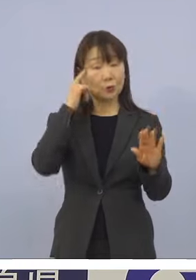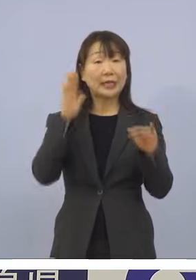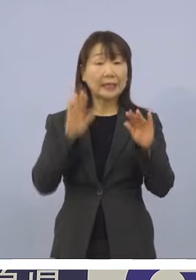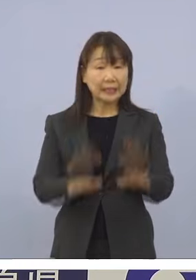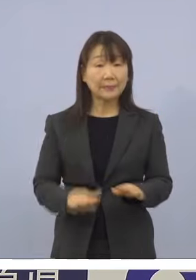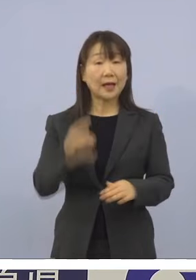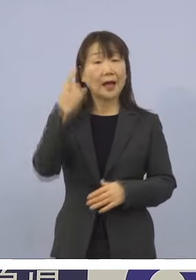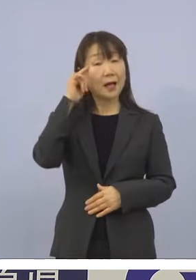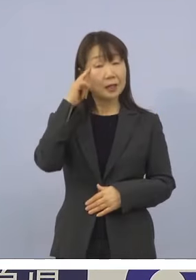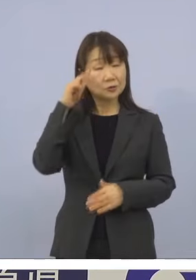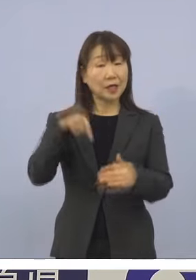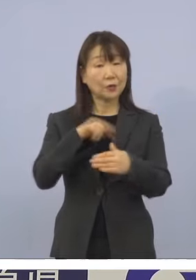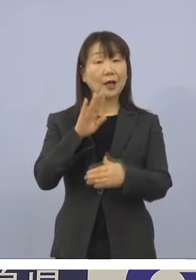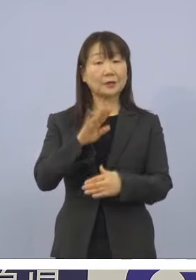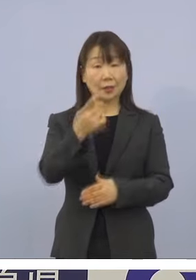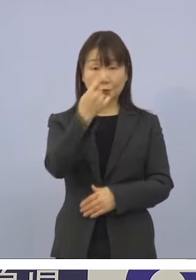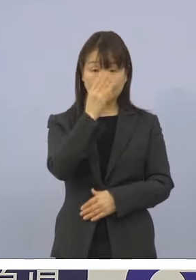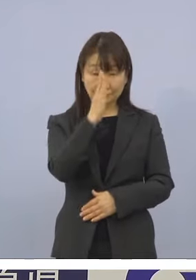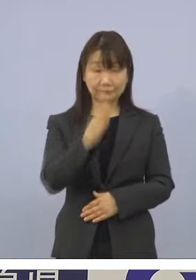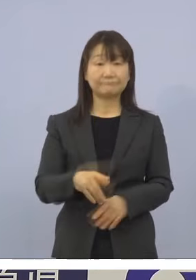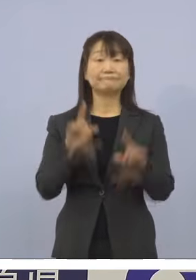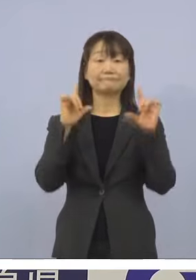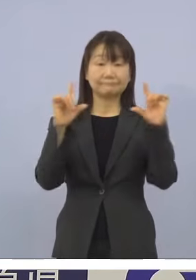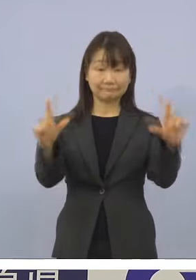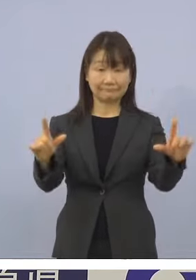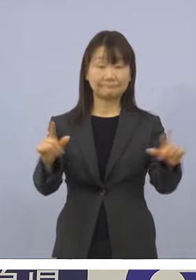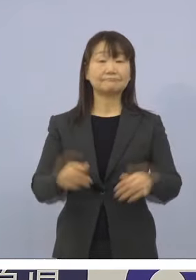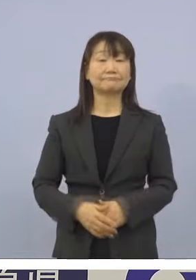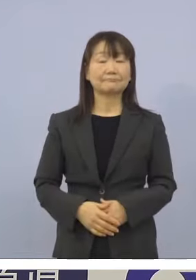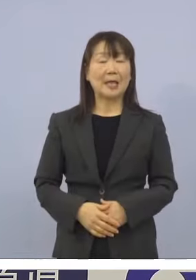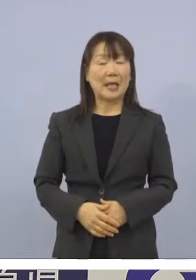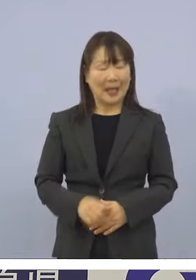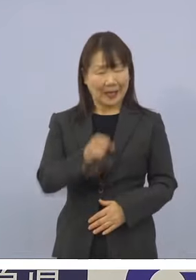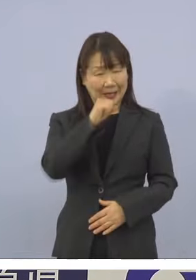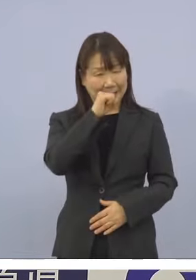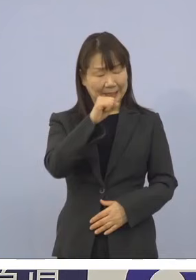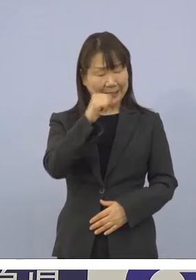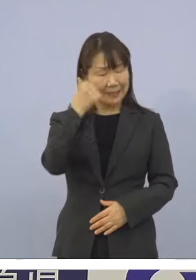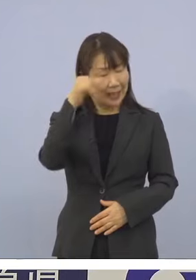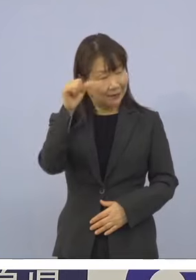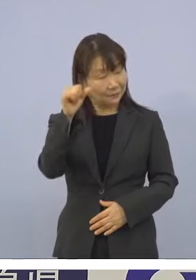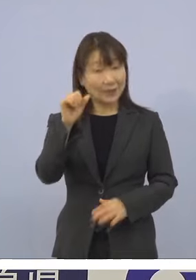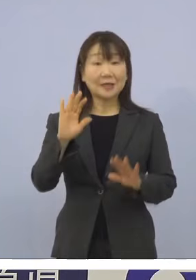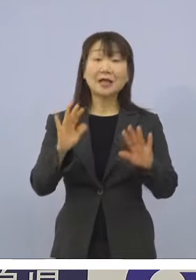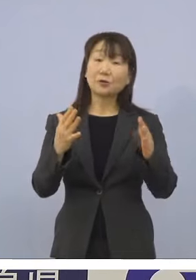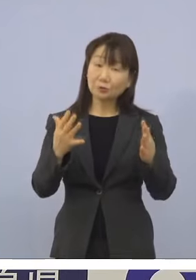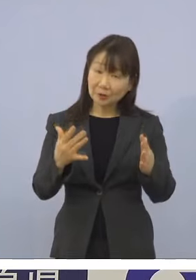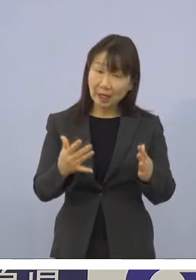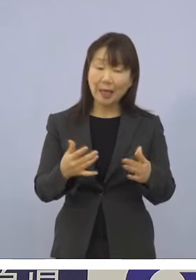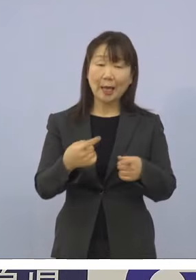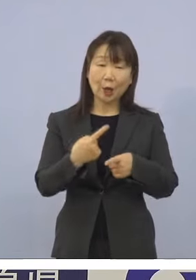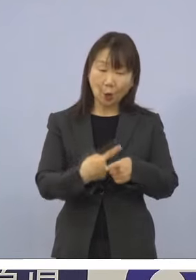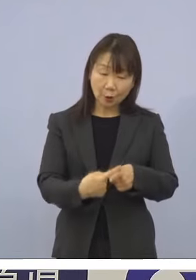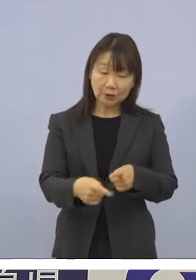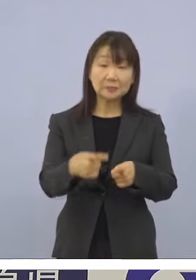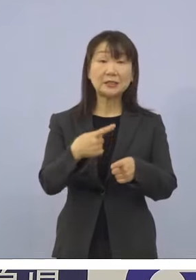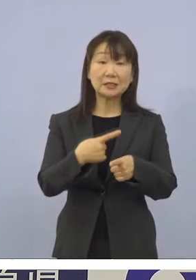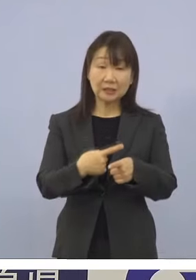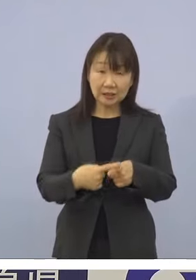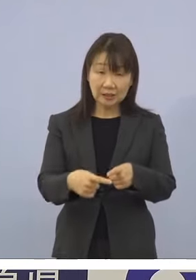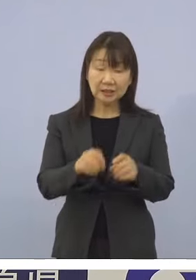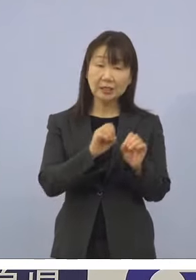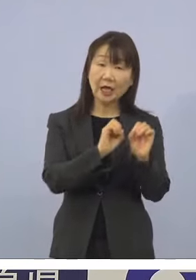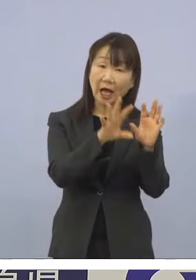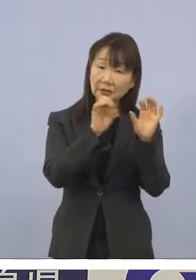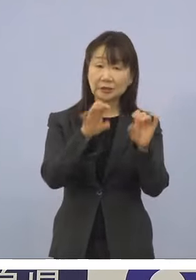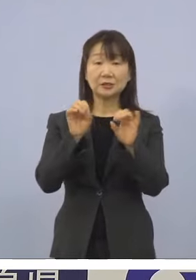点で考えがあれば教えてください。 はいはい、そうですね、まあ、やっぱりこれはね、妙案っていうのはなくて、地道にですね発信してい